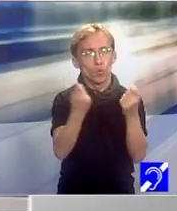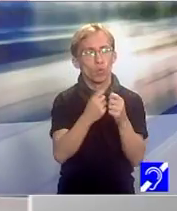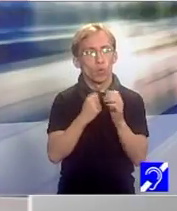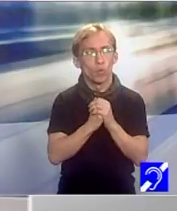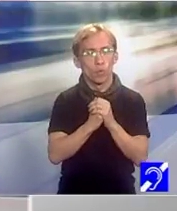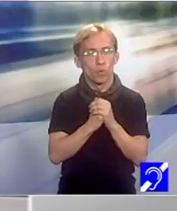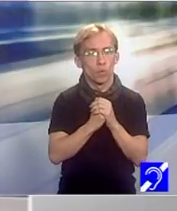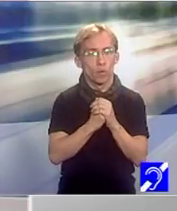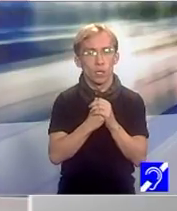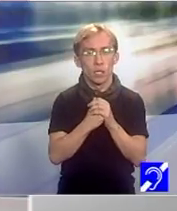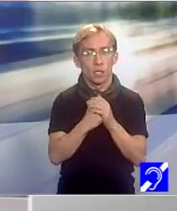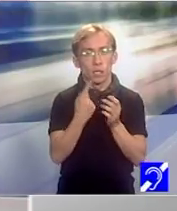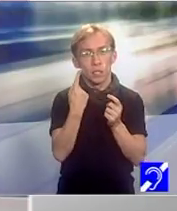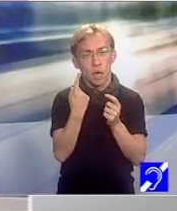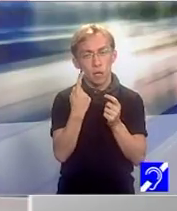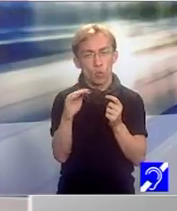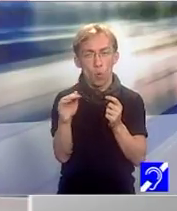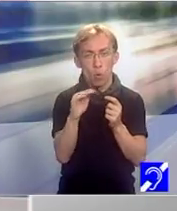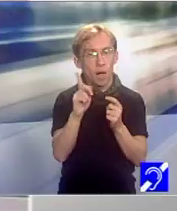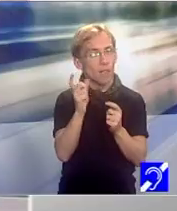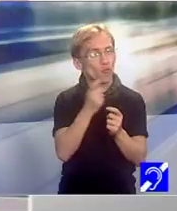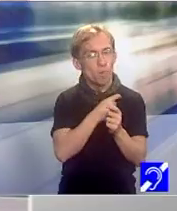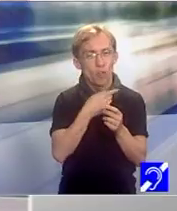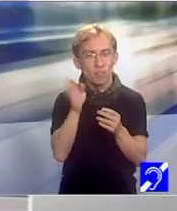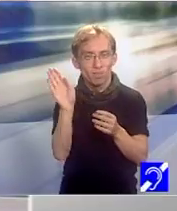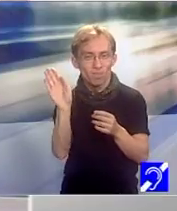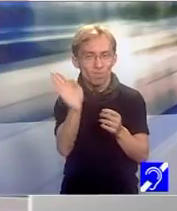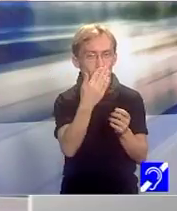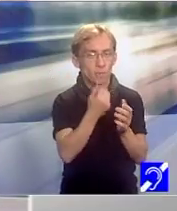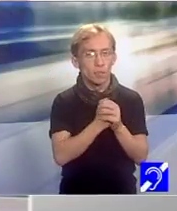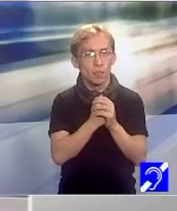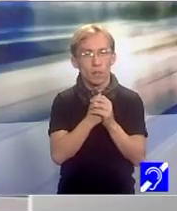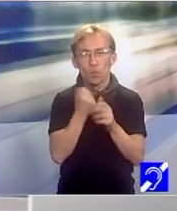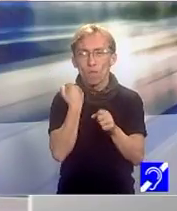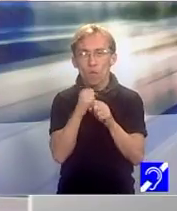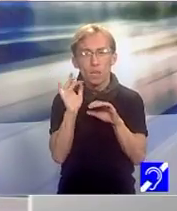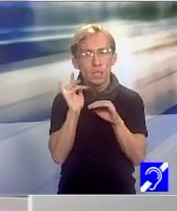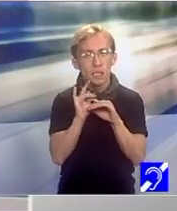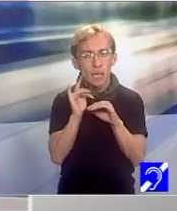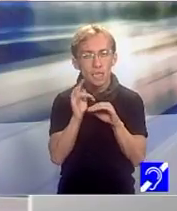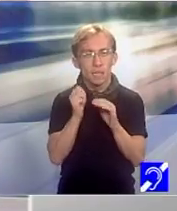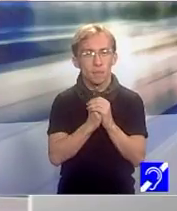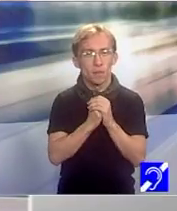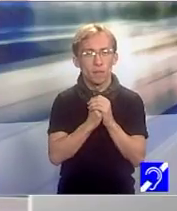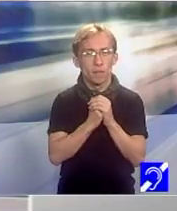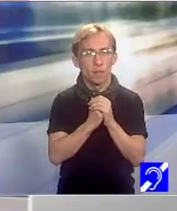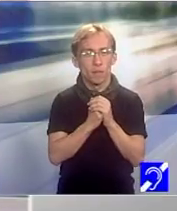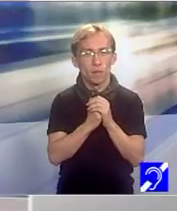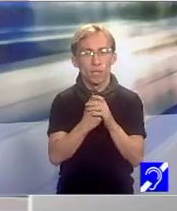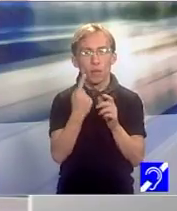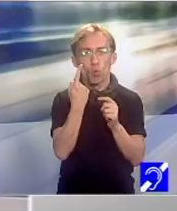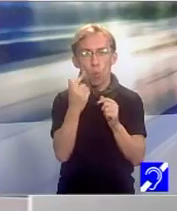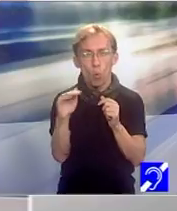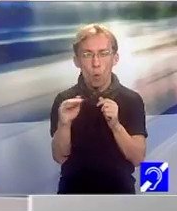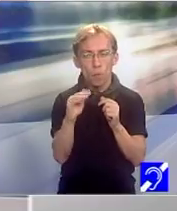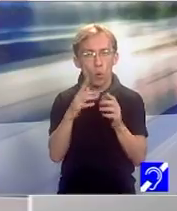să-i dai o palmă pentru că degranulează mastocită. Este un copil extrem de sensibil. este un copil cu o mare